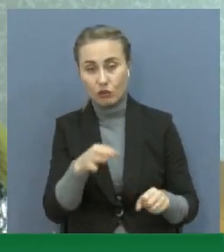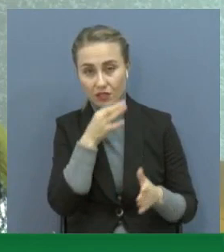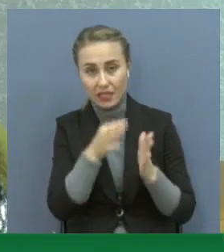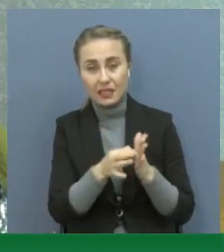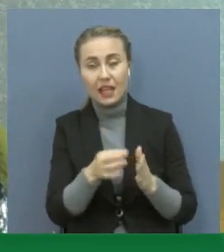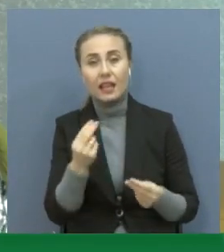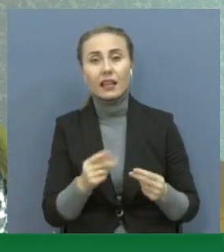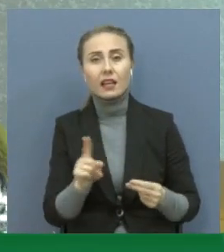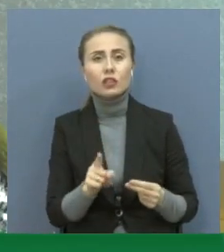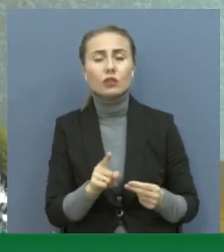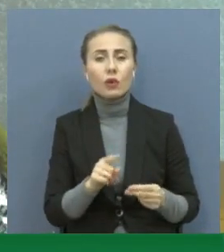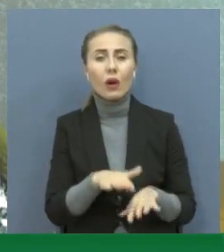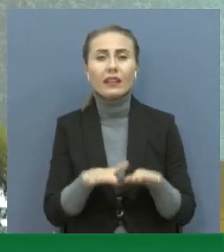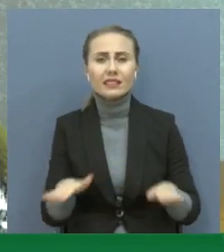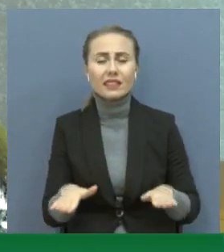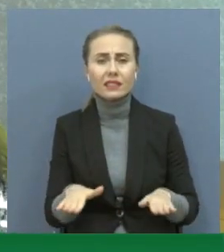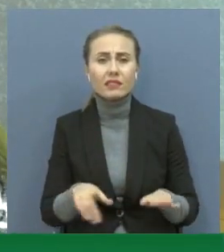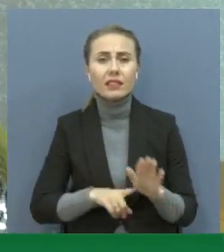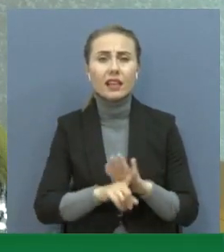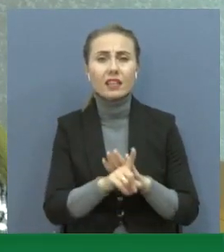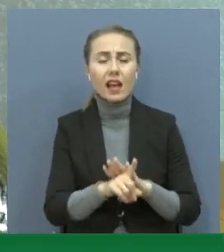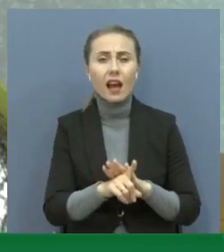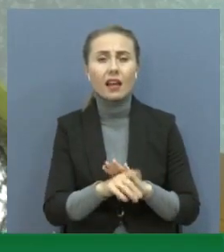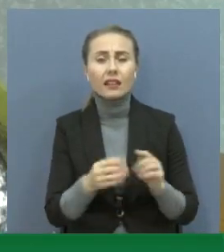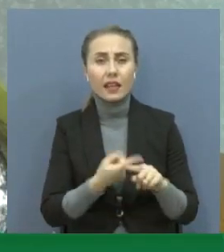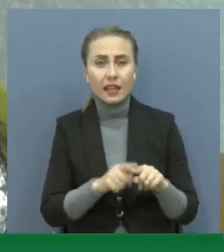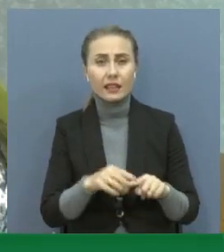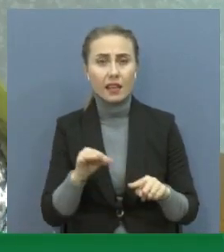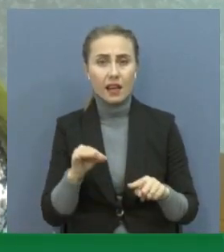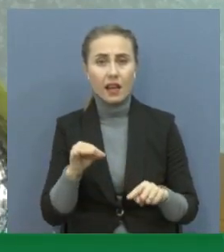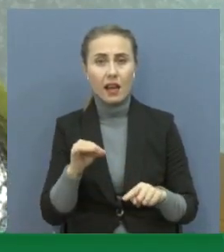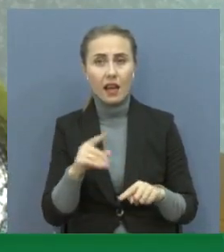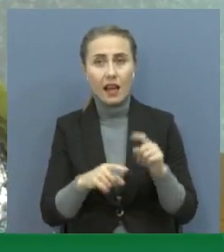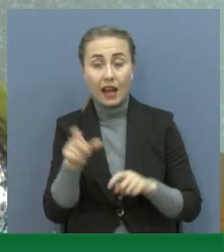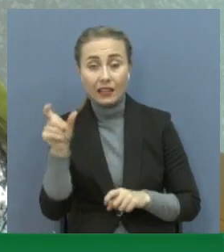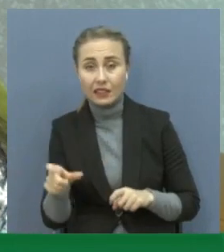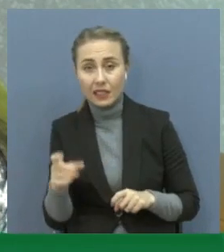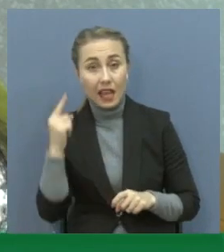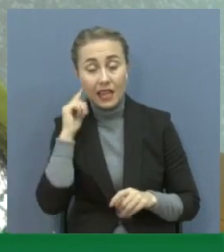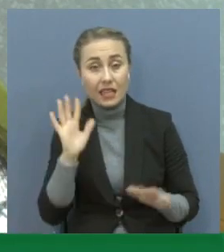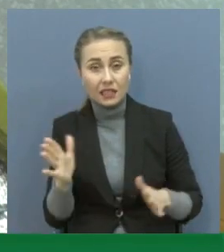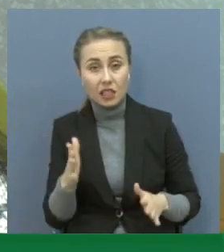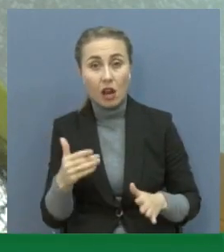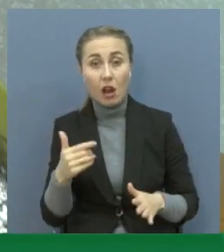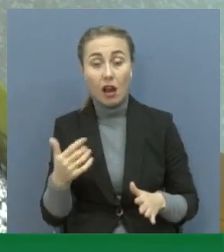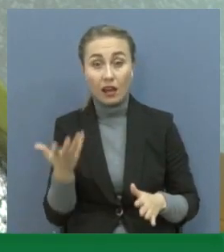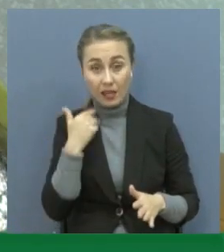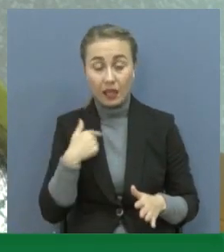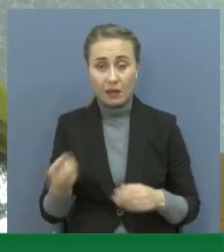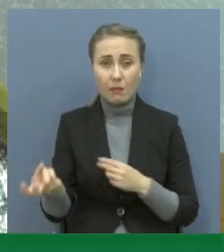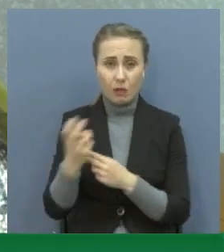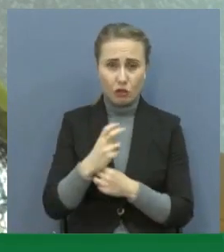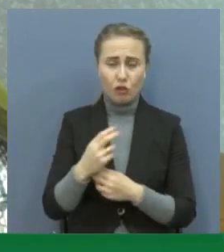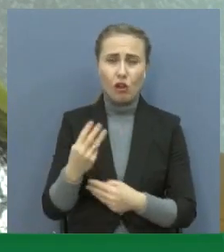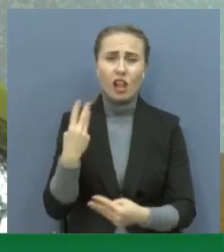когда травма детства, когда родители не слышат. С моим клиентом связано было, когда он говорит